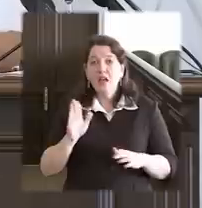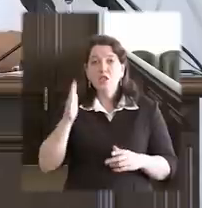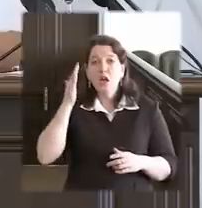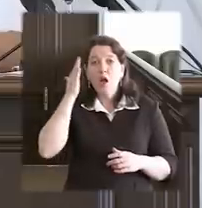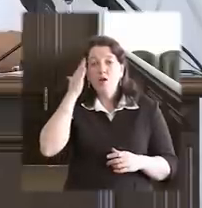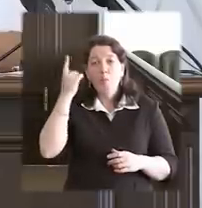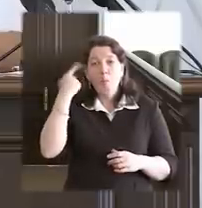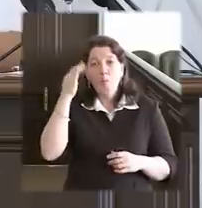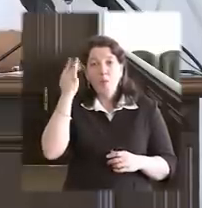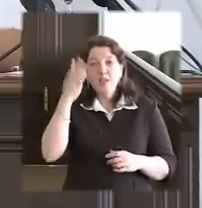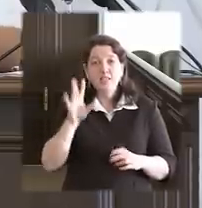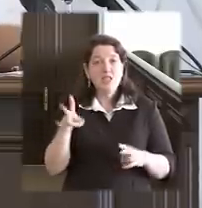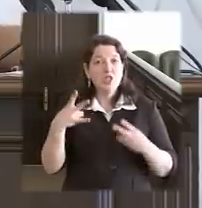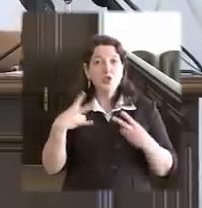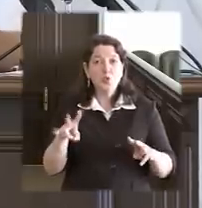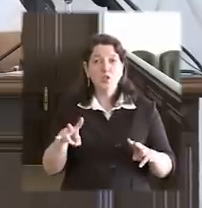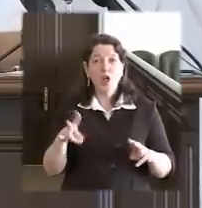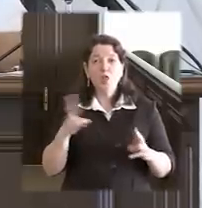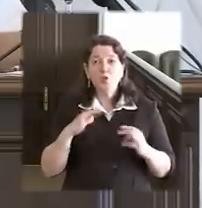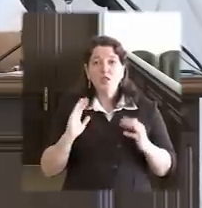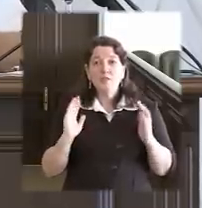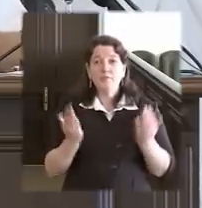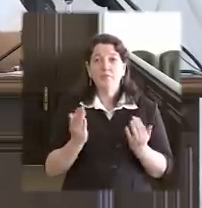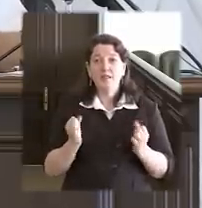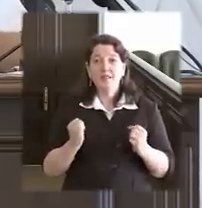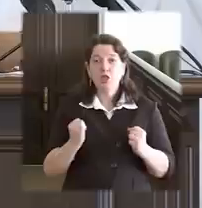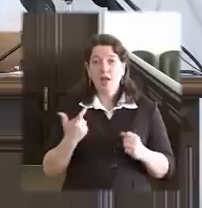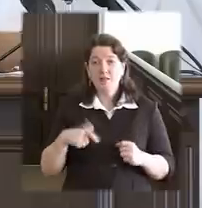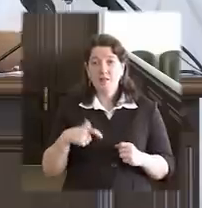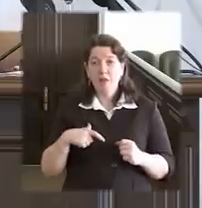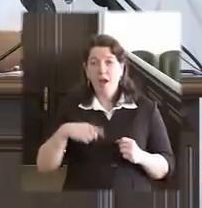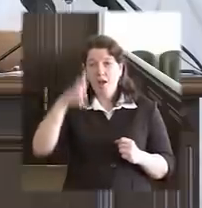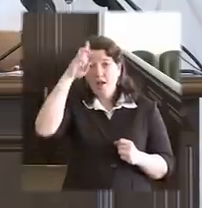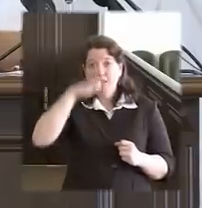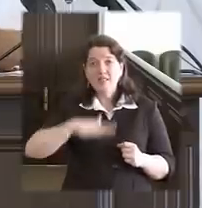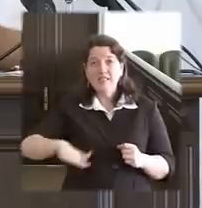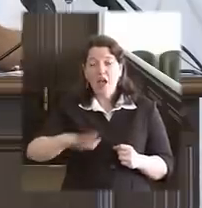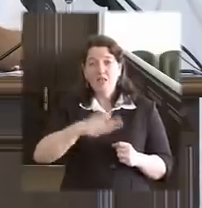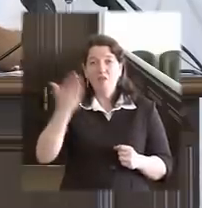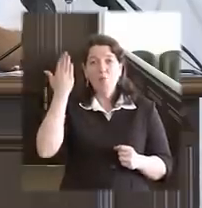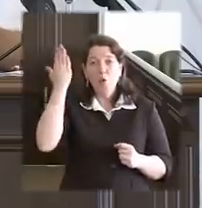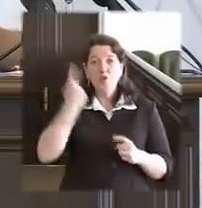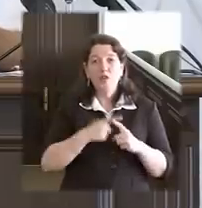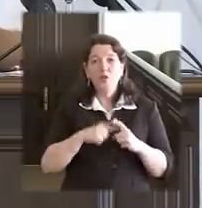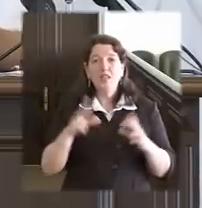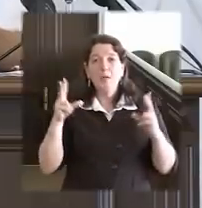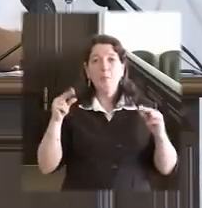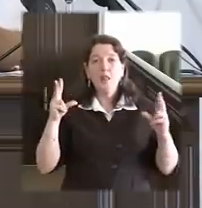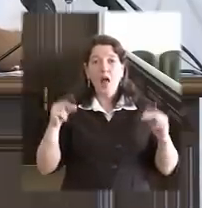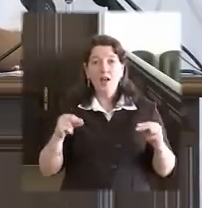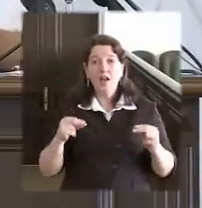по отношению к нему, не чувствуй, держи себя. Царство Божие, то есть вот это величайшее